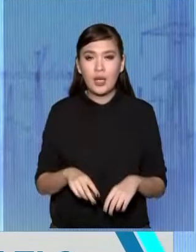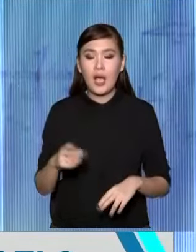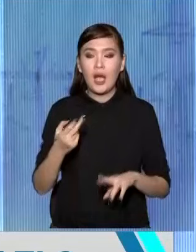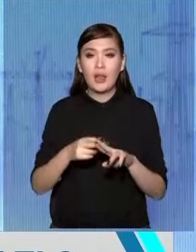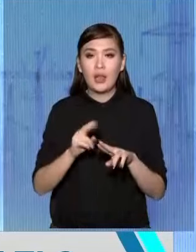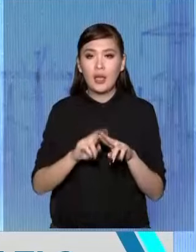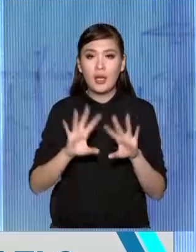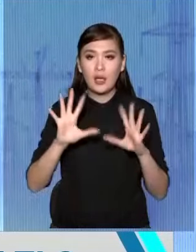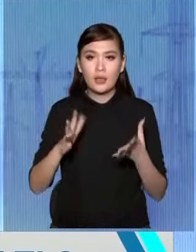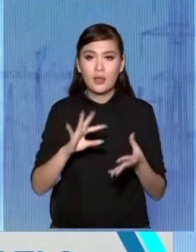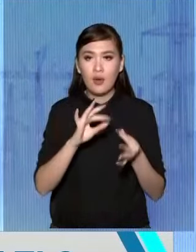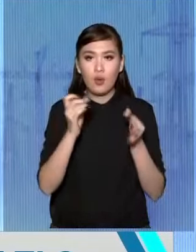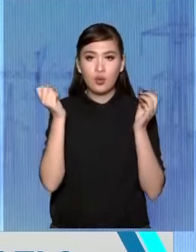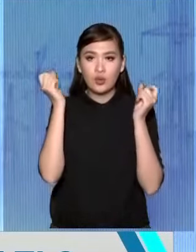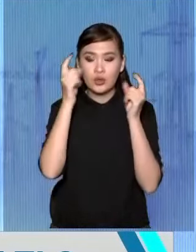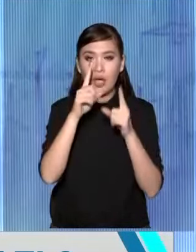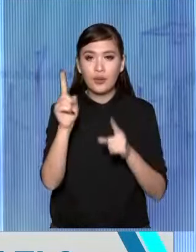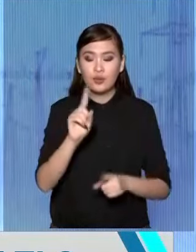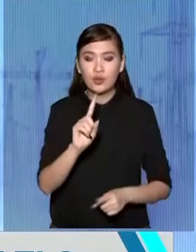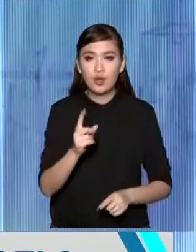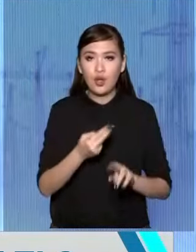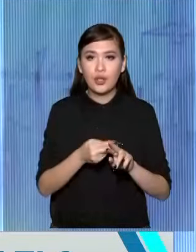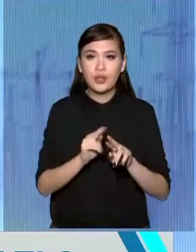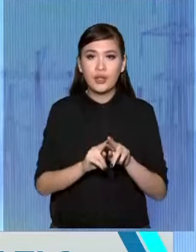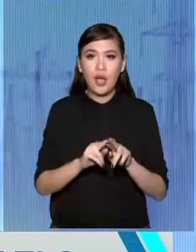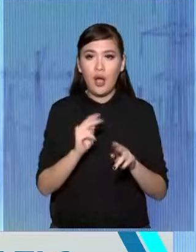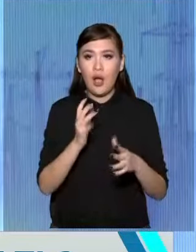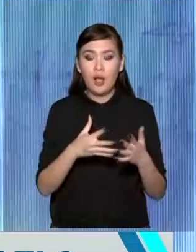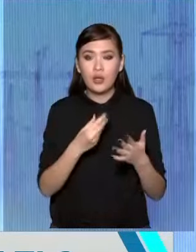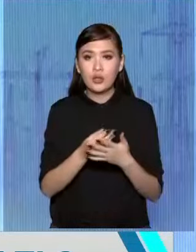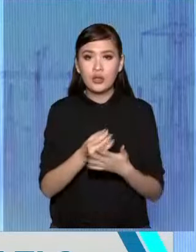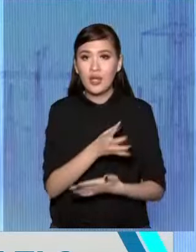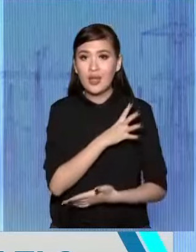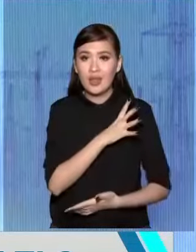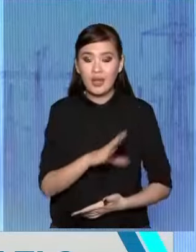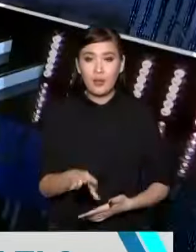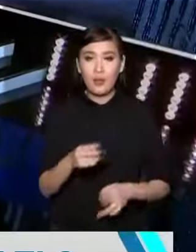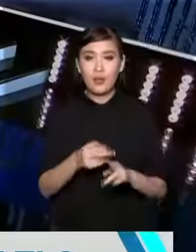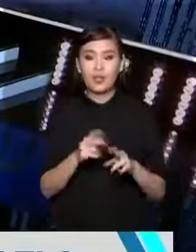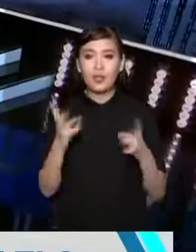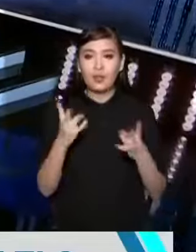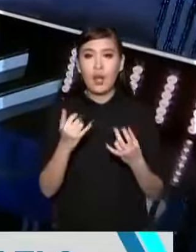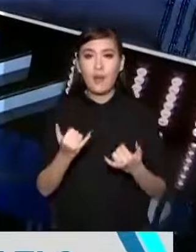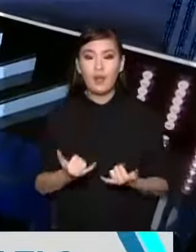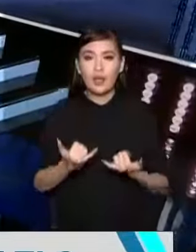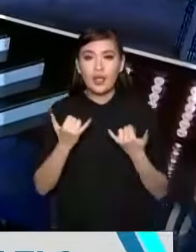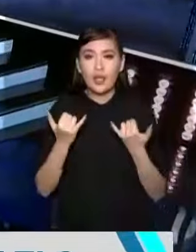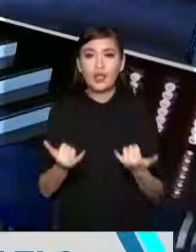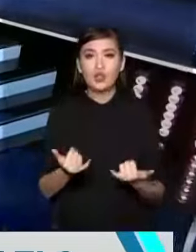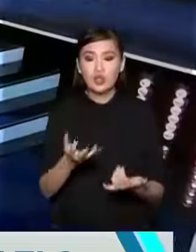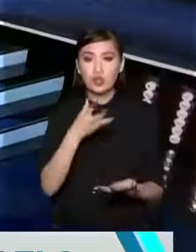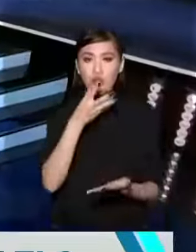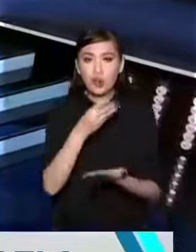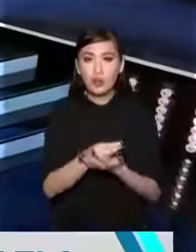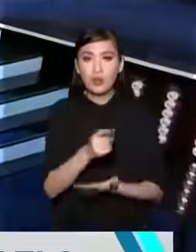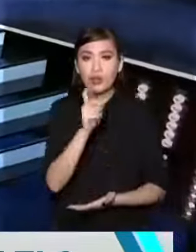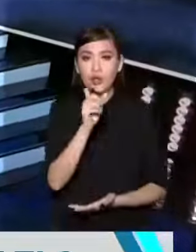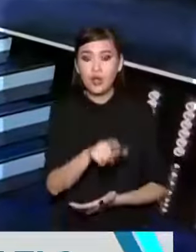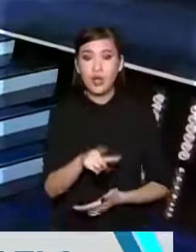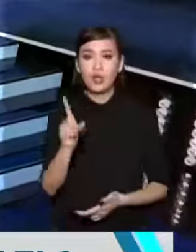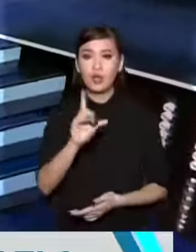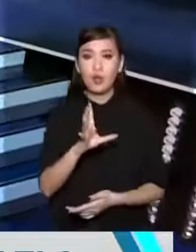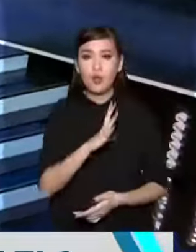если выяснится, что там особо никаких инвестиций не было вложено, конечно, нужно предложить собственнику, чтобы он,